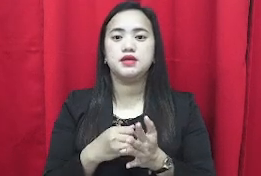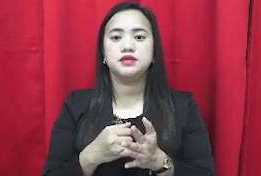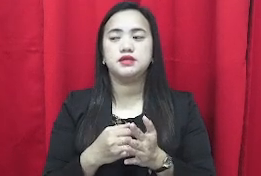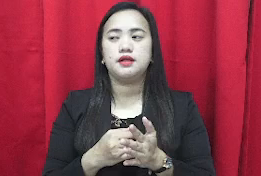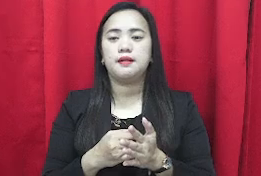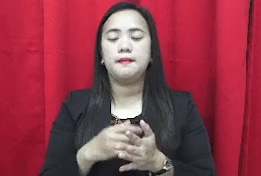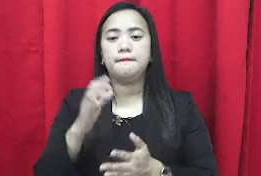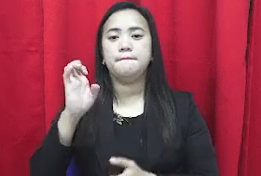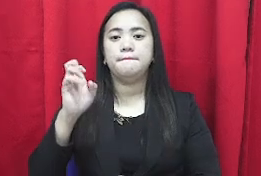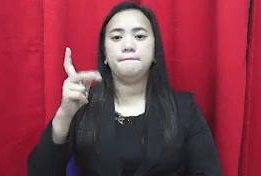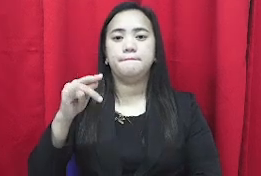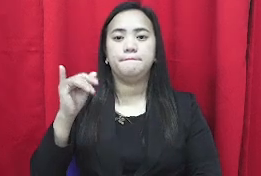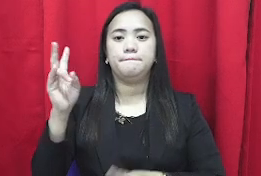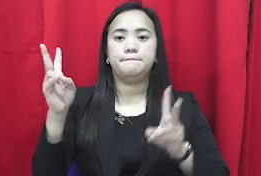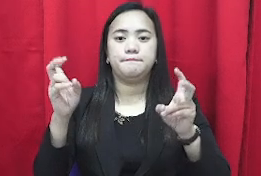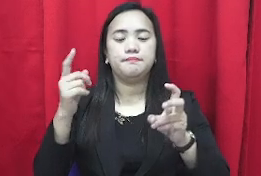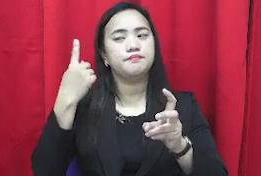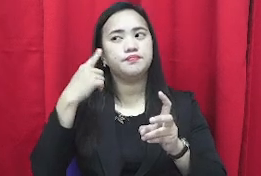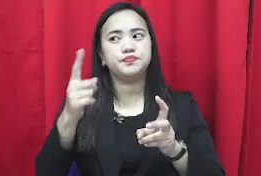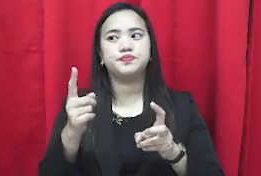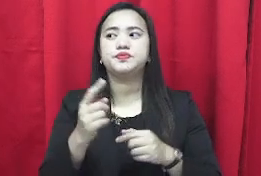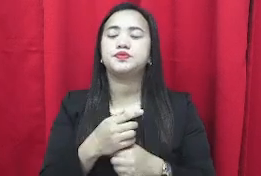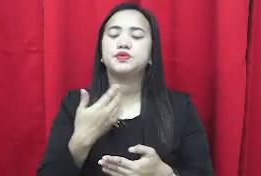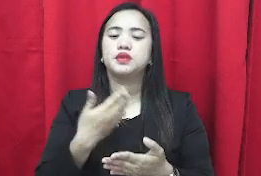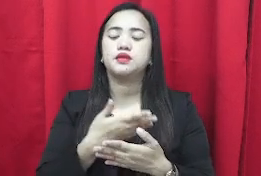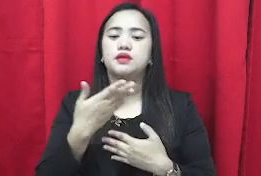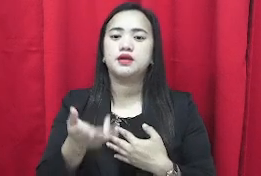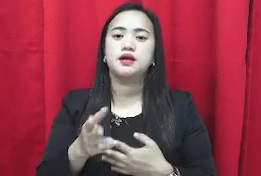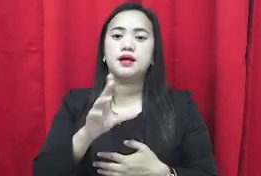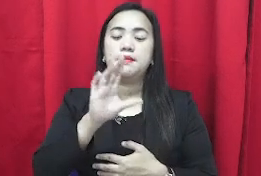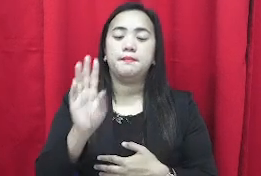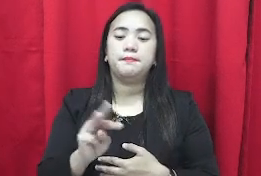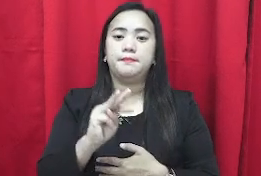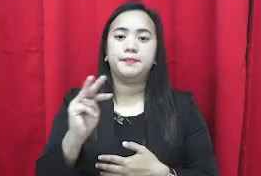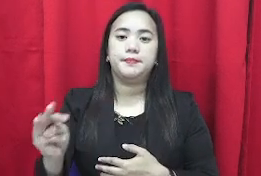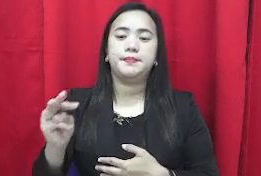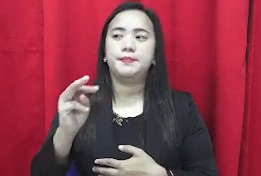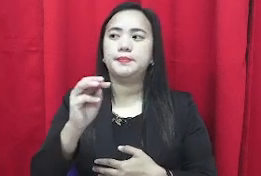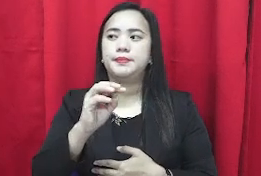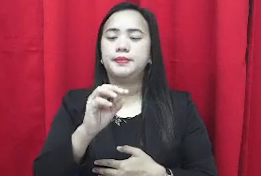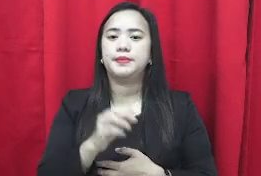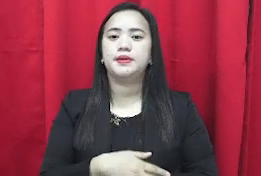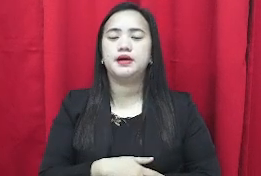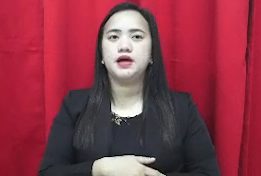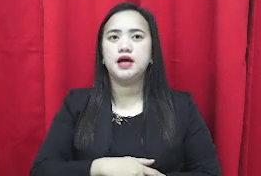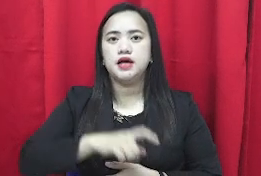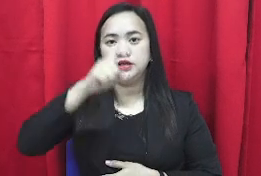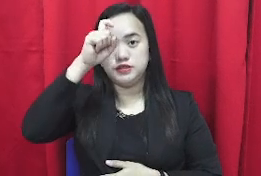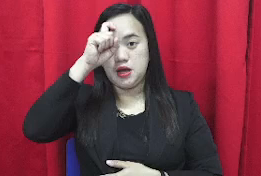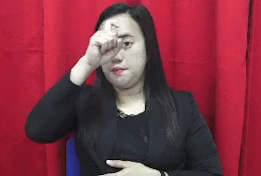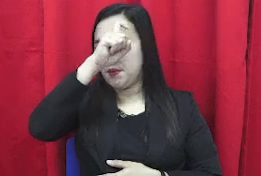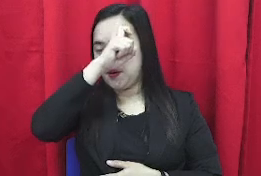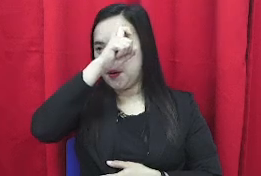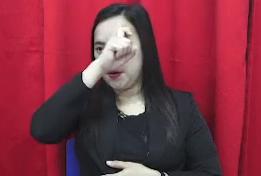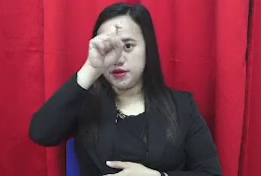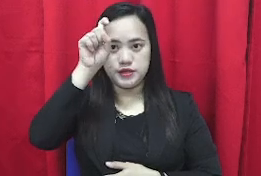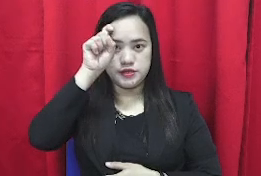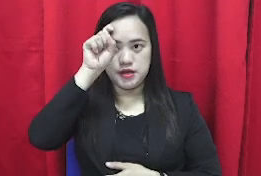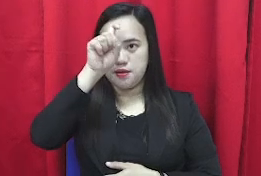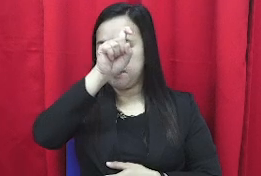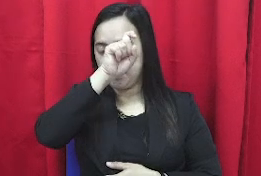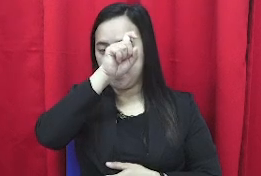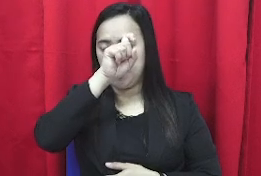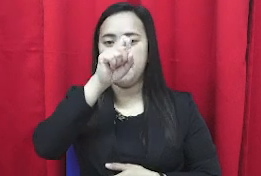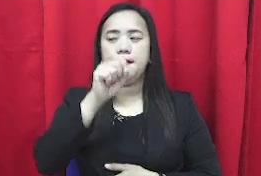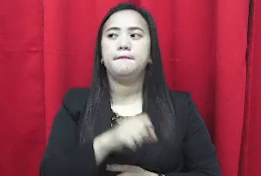ha Bago dumating ang nakatakdang araw sa lunes which is our summer balikatan makikita niyo naman po ngayon Dian sa inyo pong mga screen